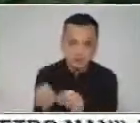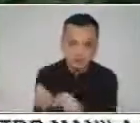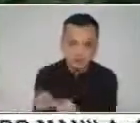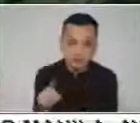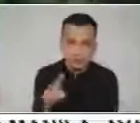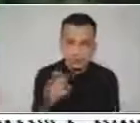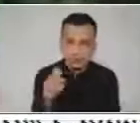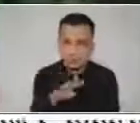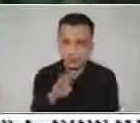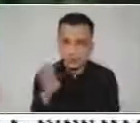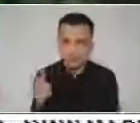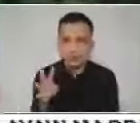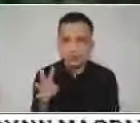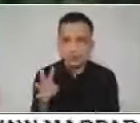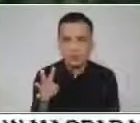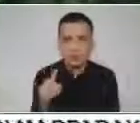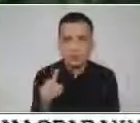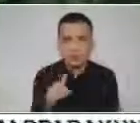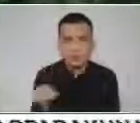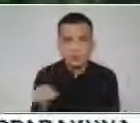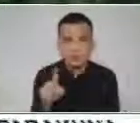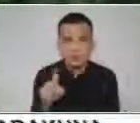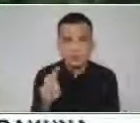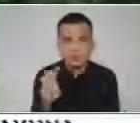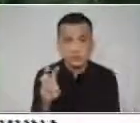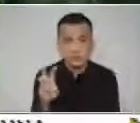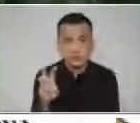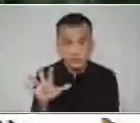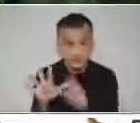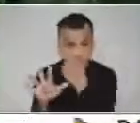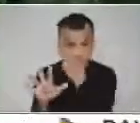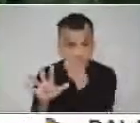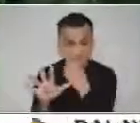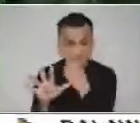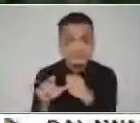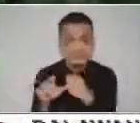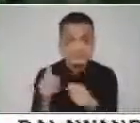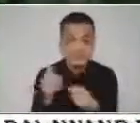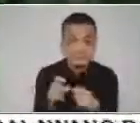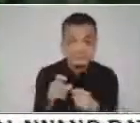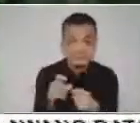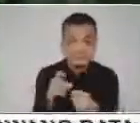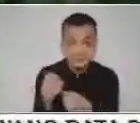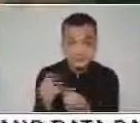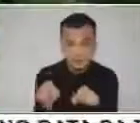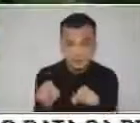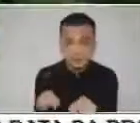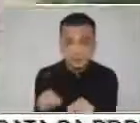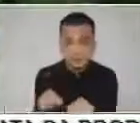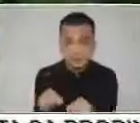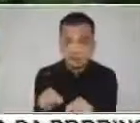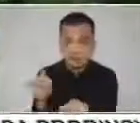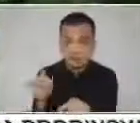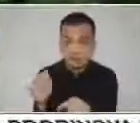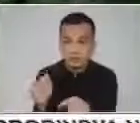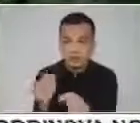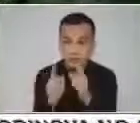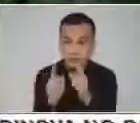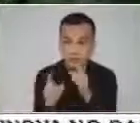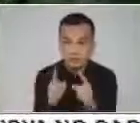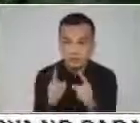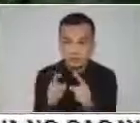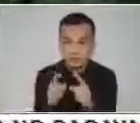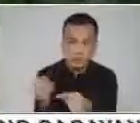ahensya yung kanilang transportation cost. Malaki kasi talaga yung ginagastos kasi syempre galing pa yan ng Visayas at Mindanao.